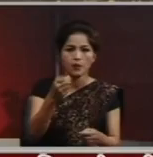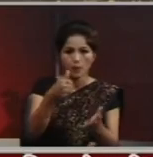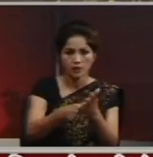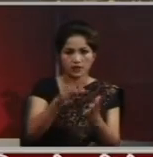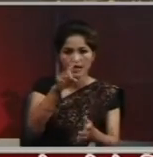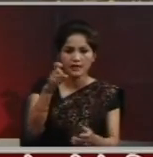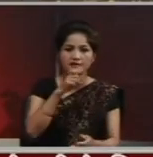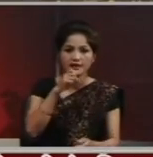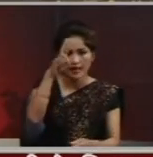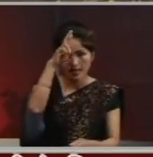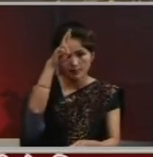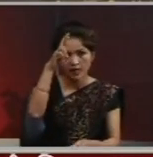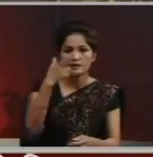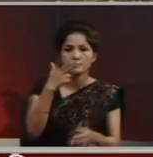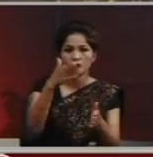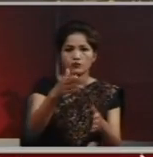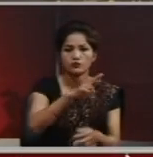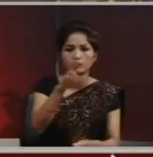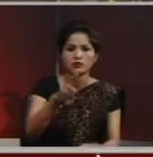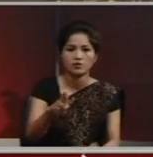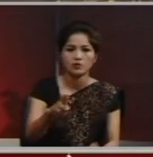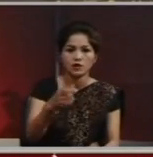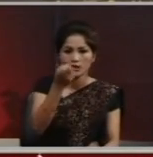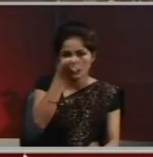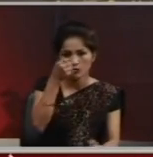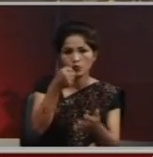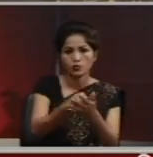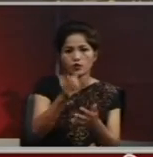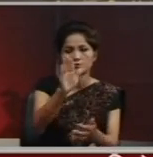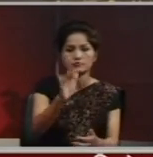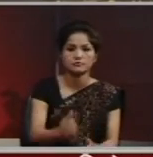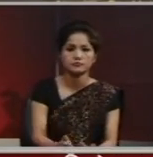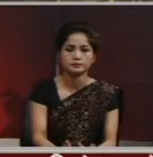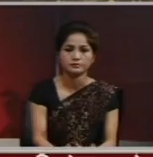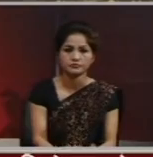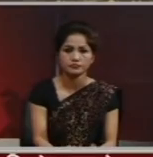11 गते राजविराज जनकपुर र चितवन पुग्नेछन्।